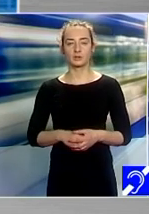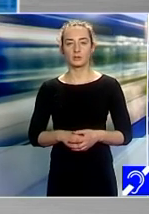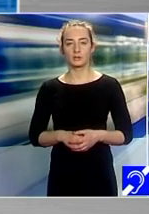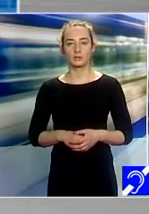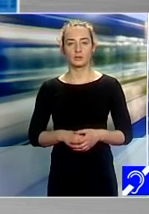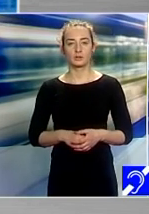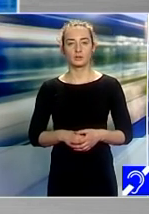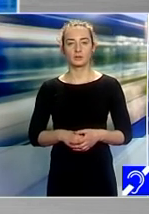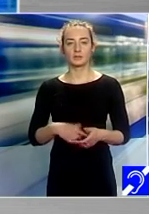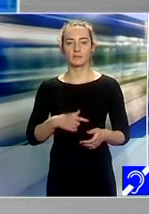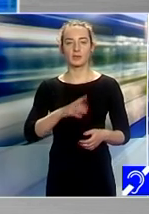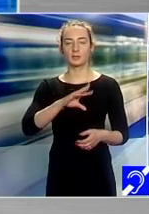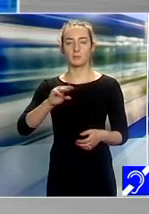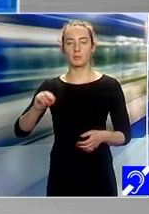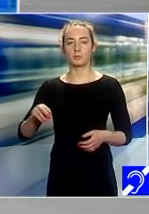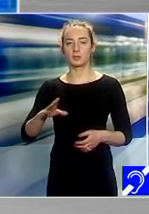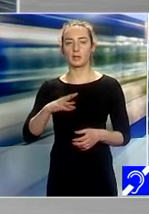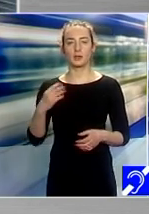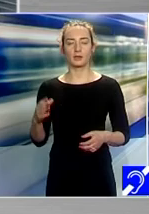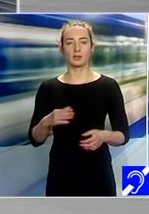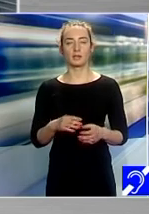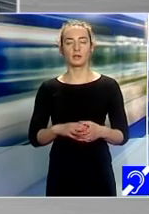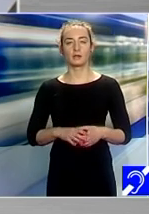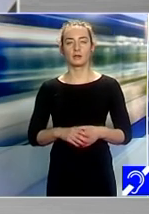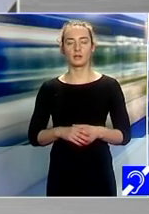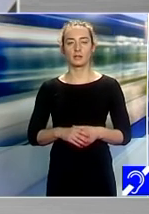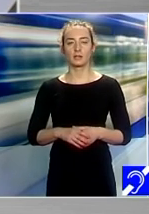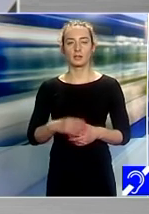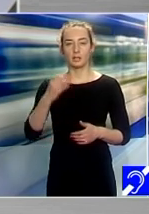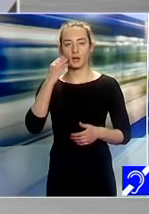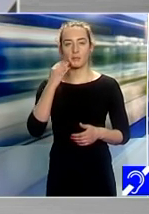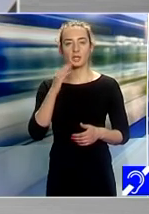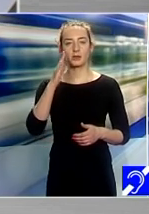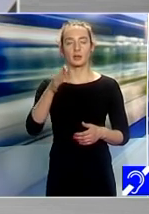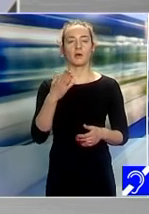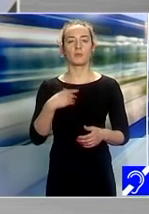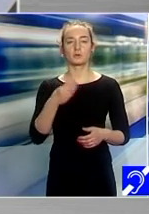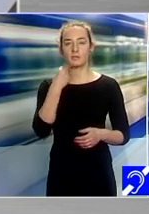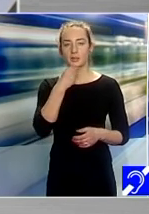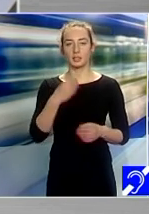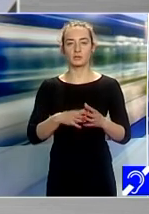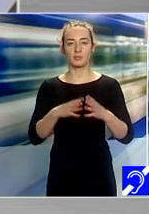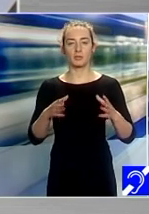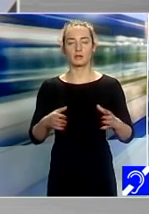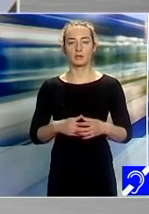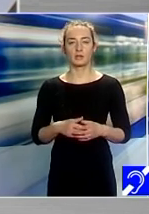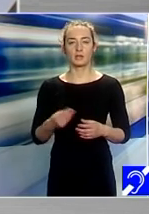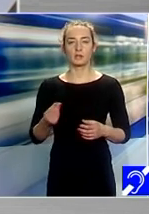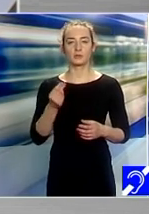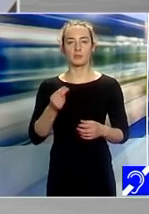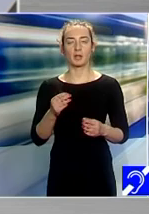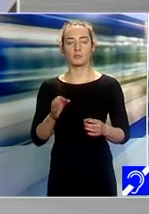cât mai multe în țară. În țară. Iar partea americană a făcut niște avantaje foarte mari. Exact. A dus cei mai